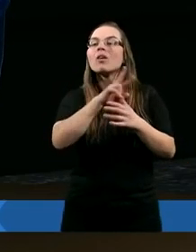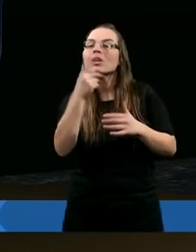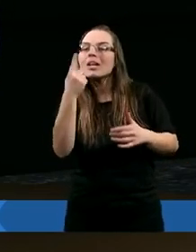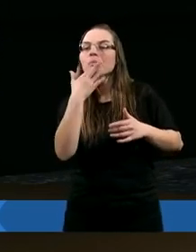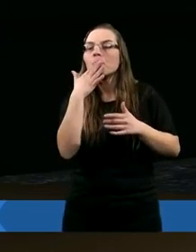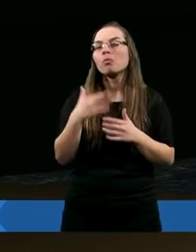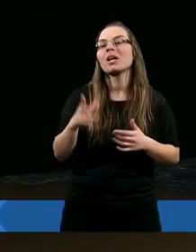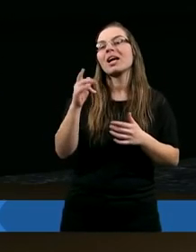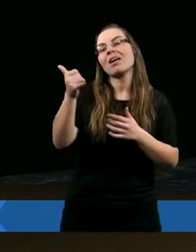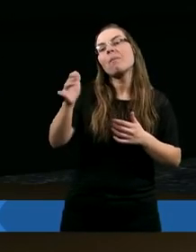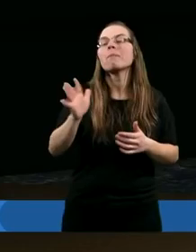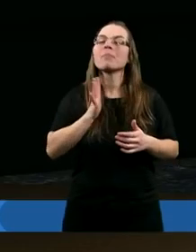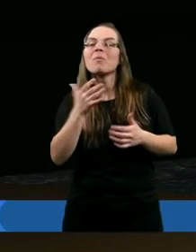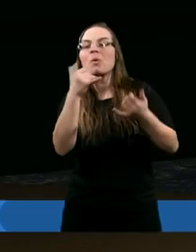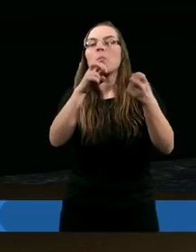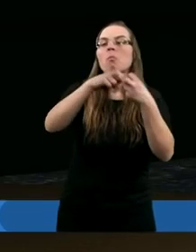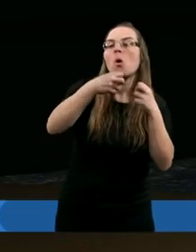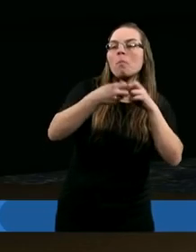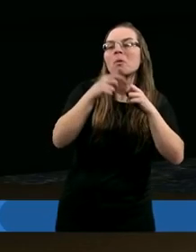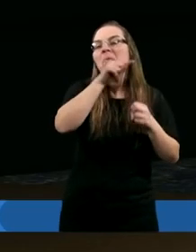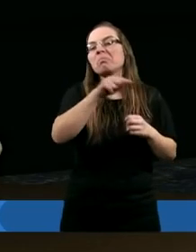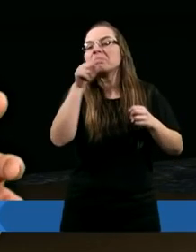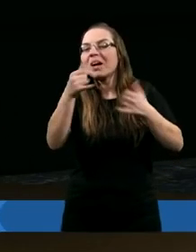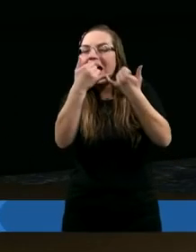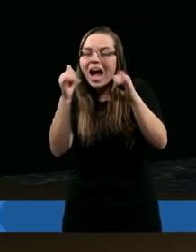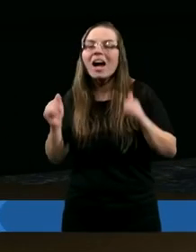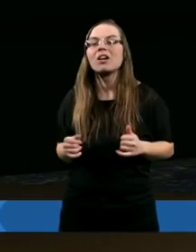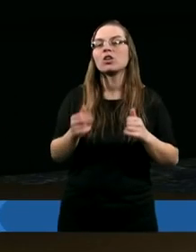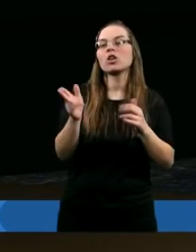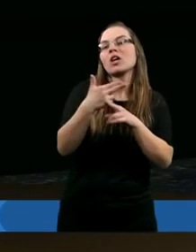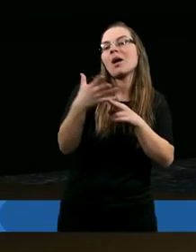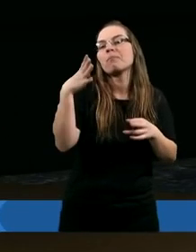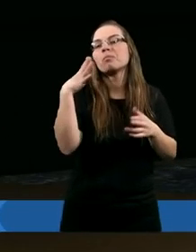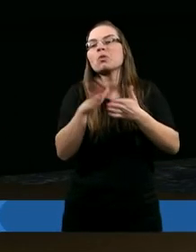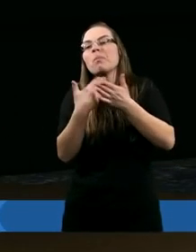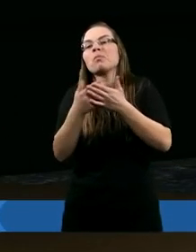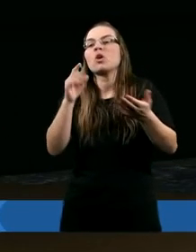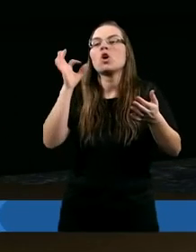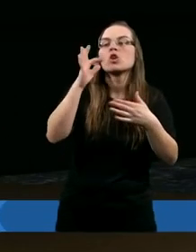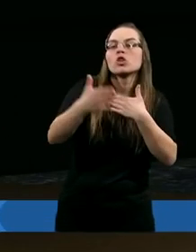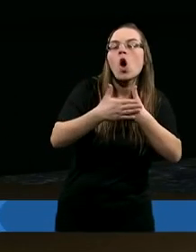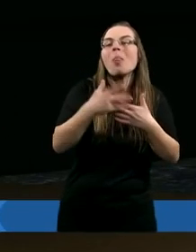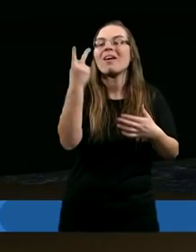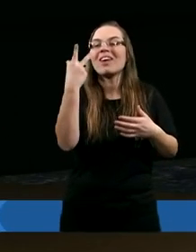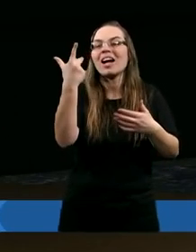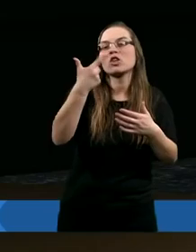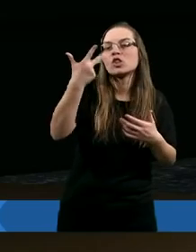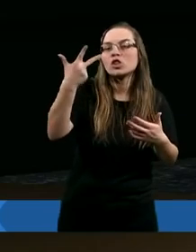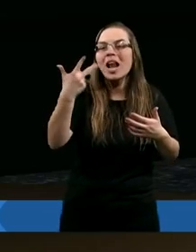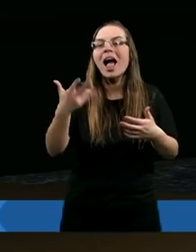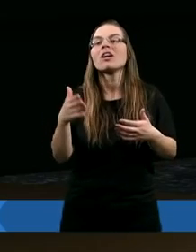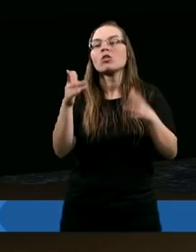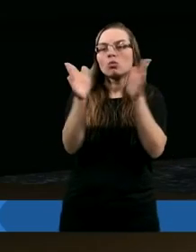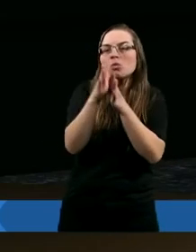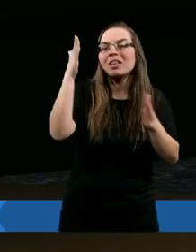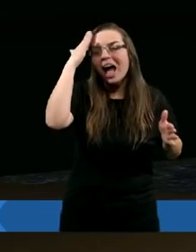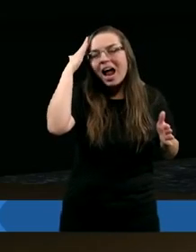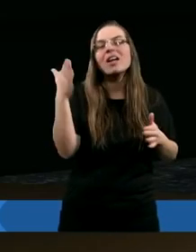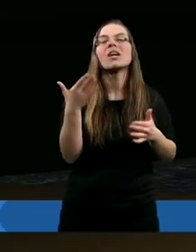małżeństwie, jeżeli ja przybywam, jeżeli na przykład mam w małżeństwie, kiedy byłem swoją żoną, nie wiem, pierwsze dwa, trzy lata, to myśmy się